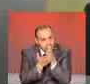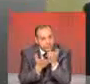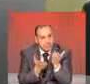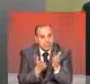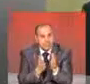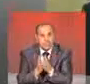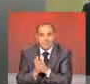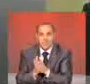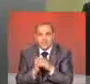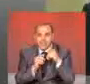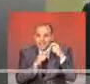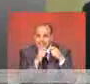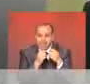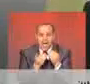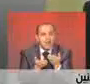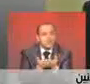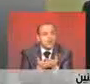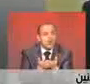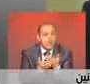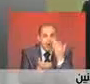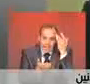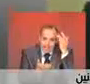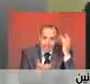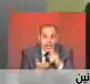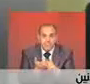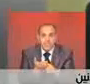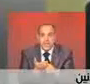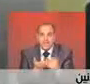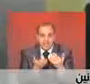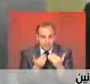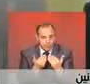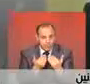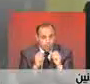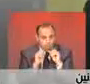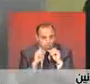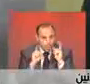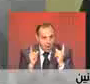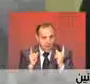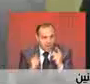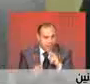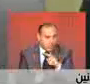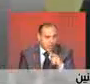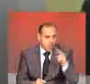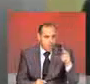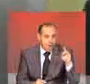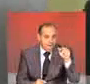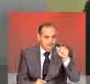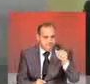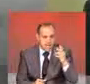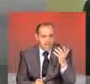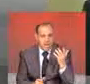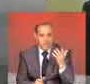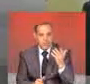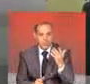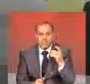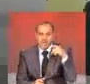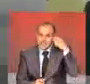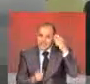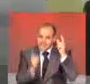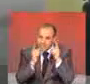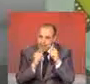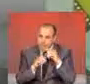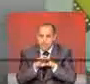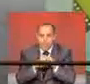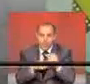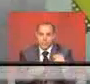جديدة من السينما الوثائقية العلمية حتى الجمهور يكون على بينة من الأنواع الموجودة والتناول السينمائي لبعض